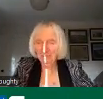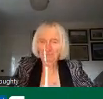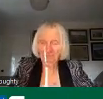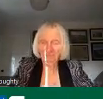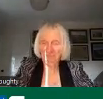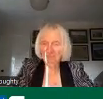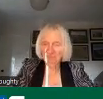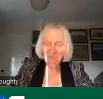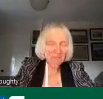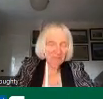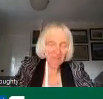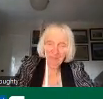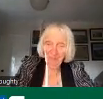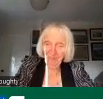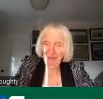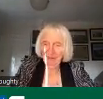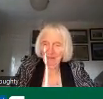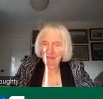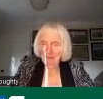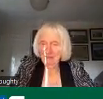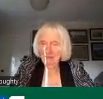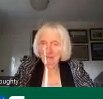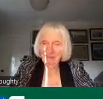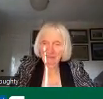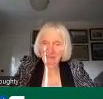Thank you. Ačiū Jums.